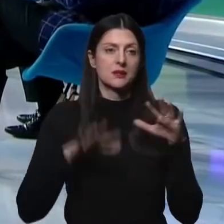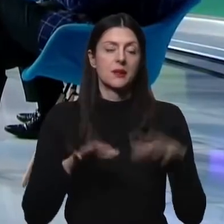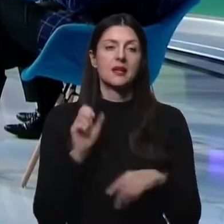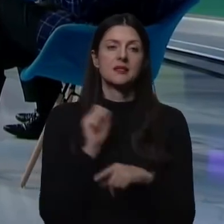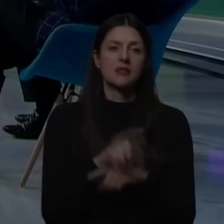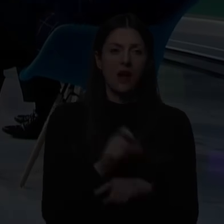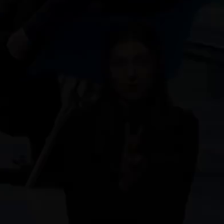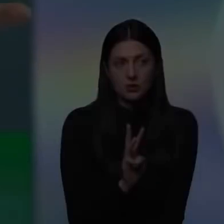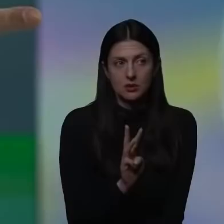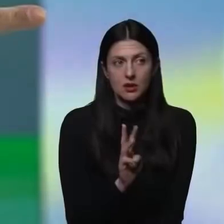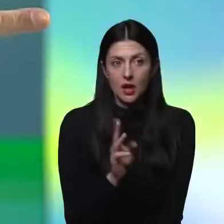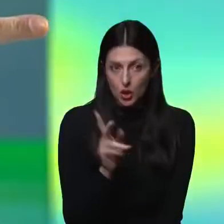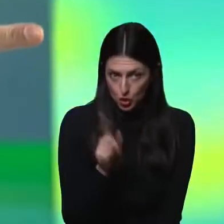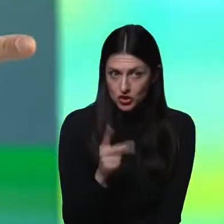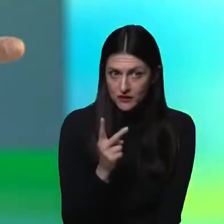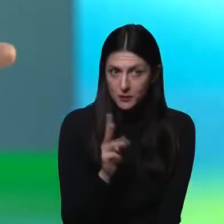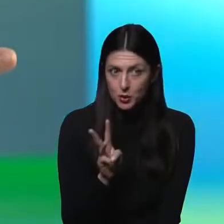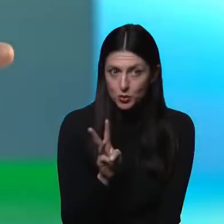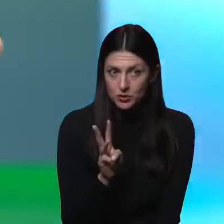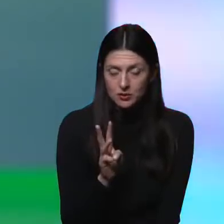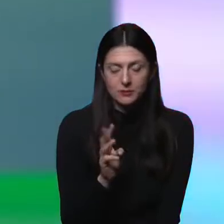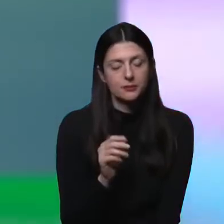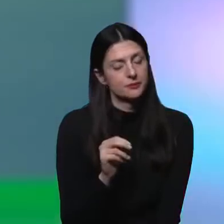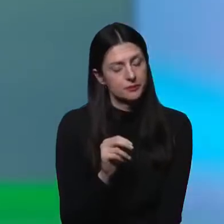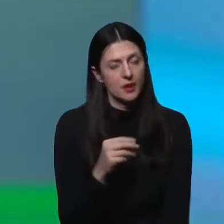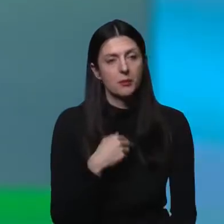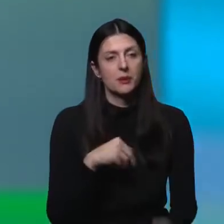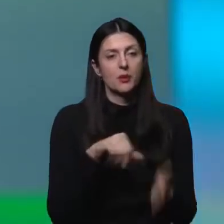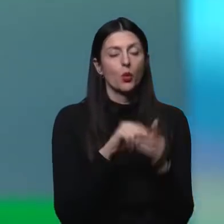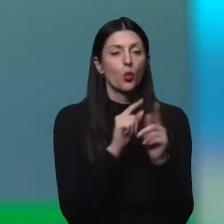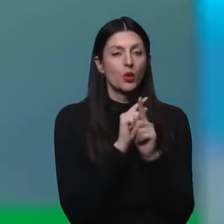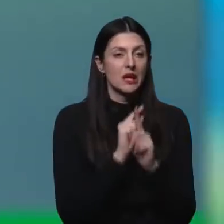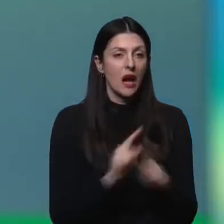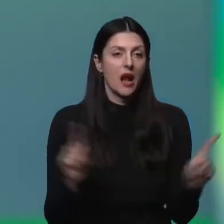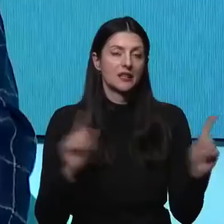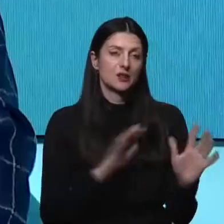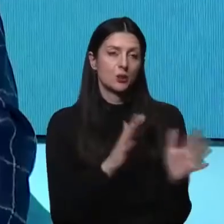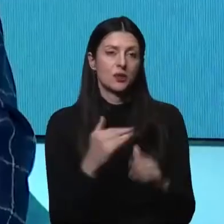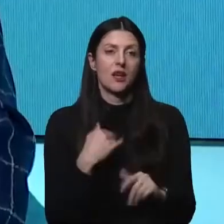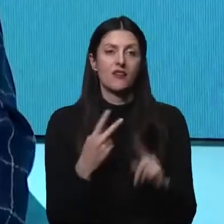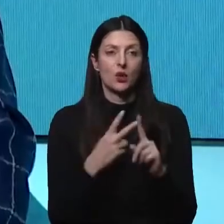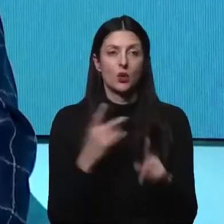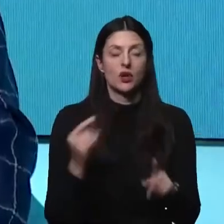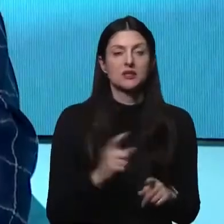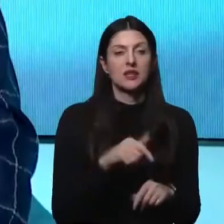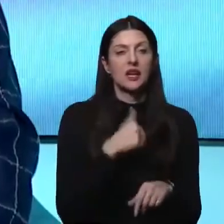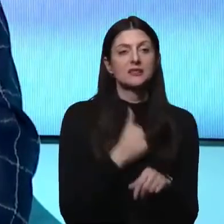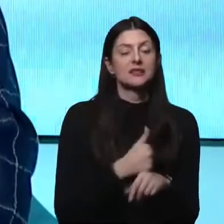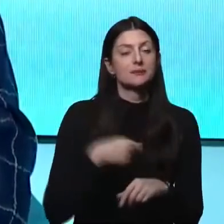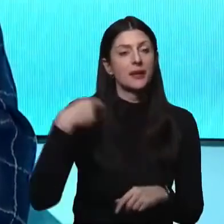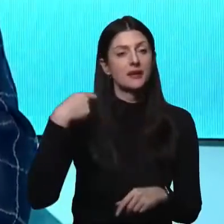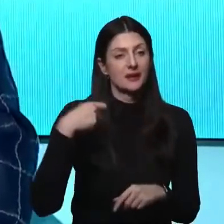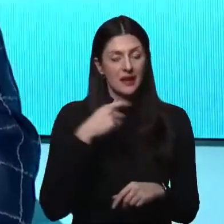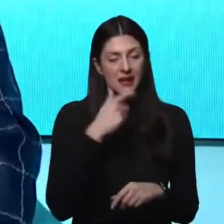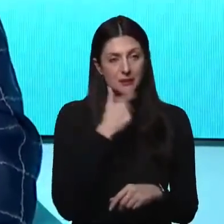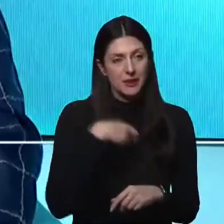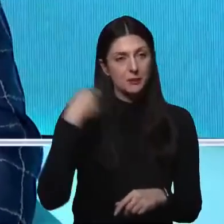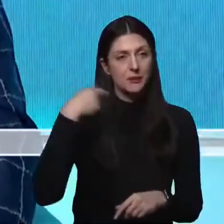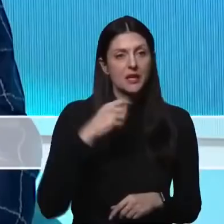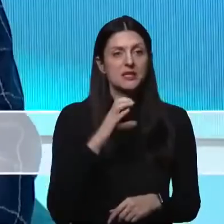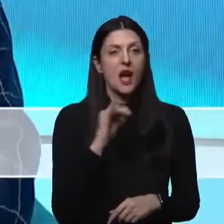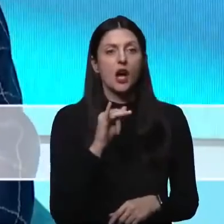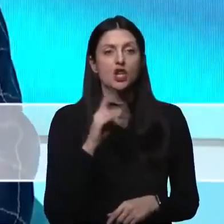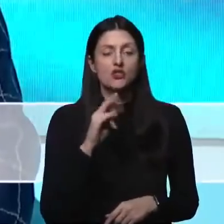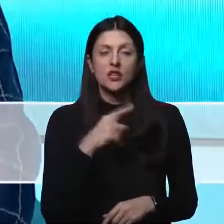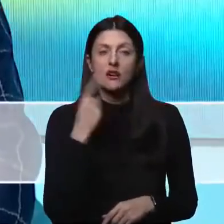исполнители, сообщники. Мы присутствуем, да, при уникальном событии. Я присутствую второй раз. Господин президент Саакашвили говорит во всеуслышание,